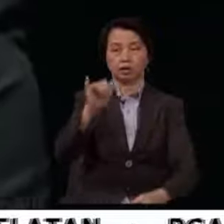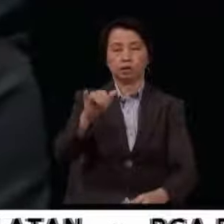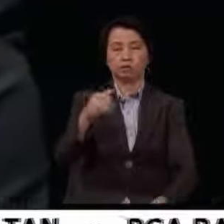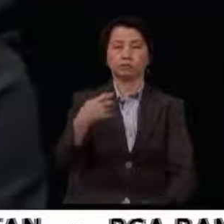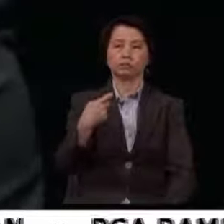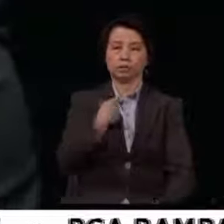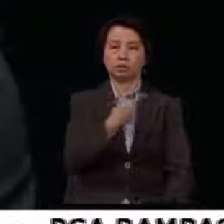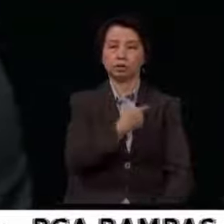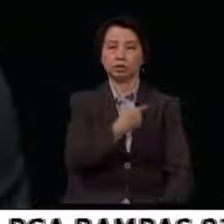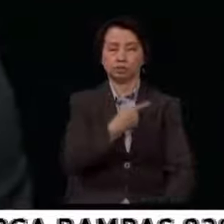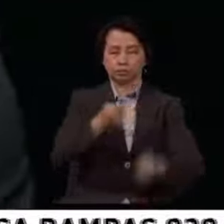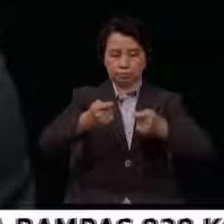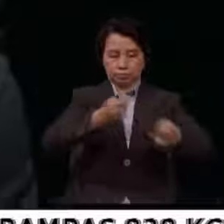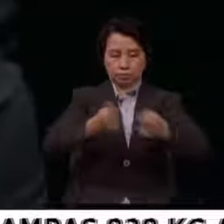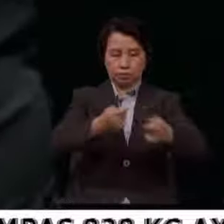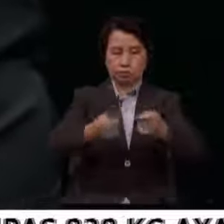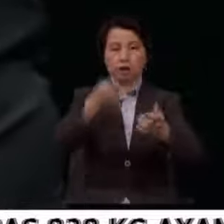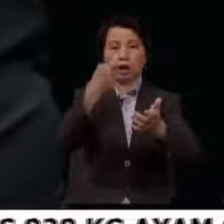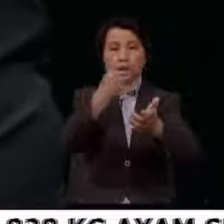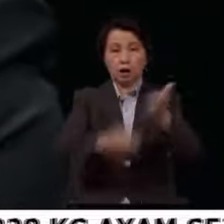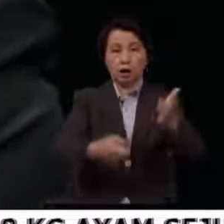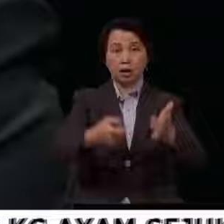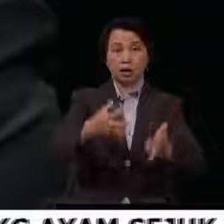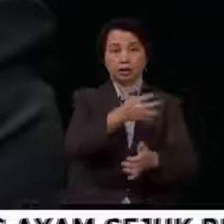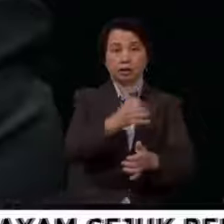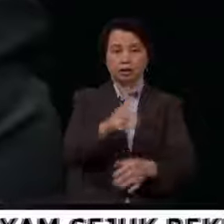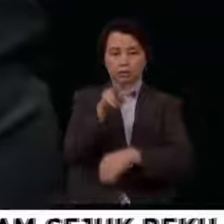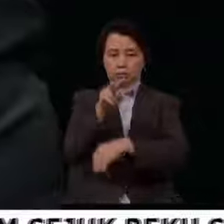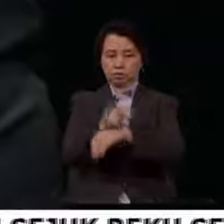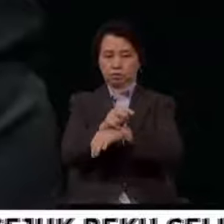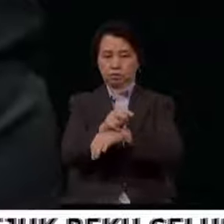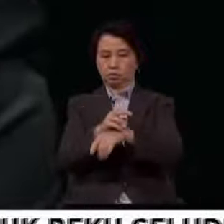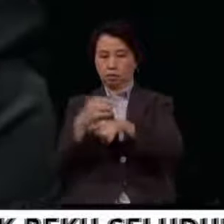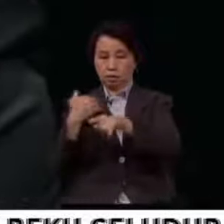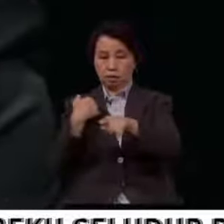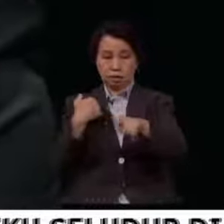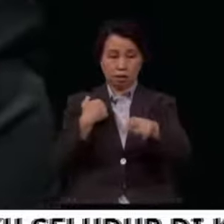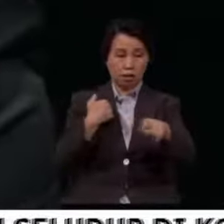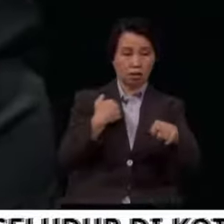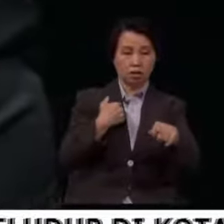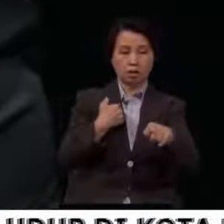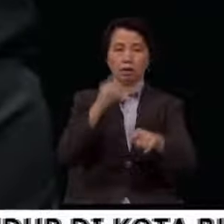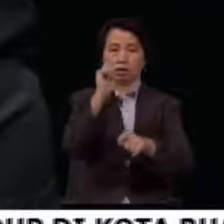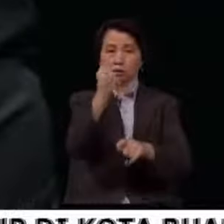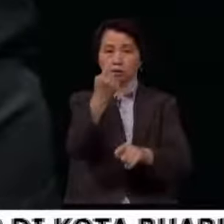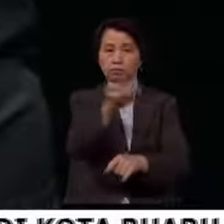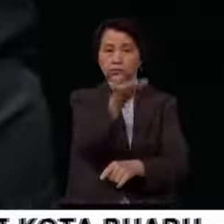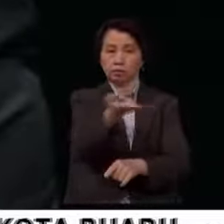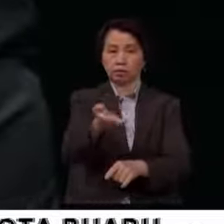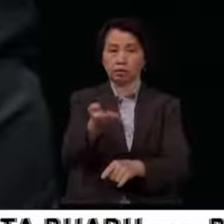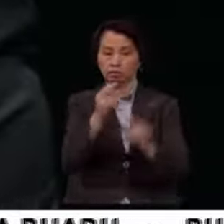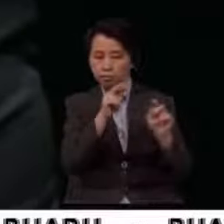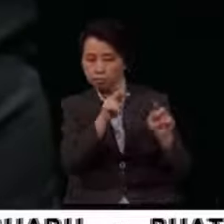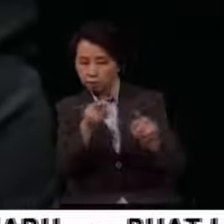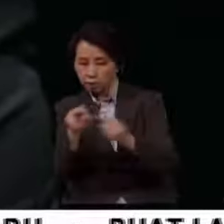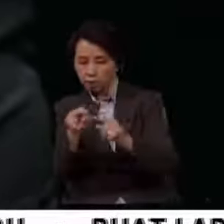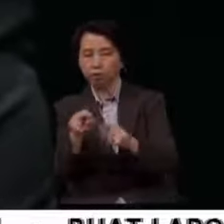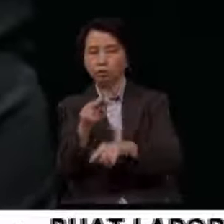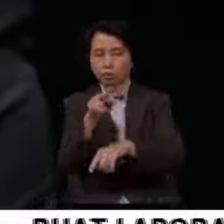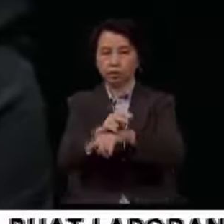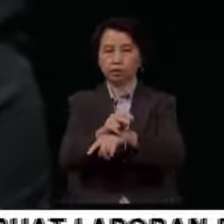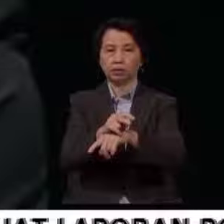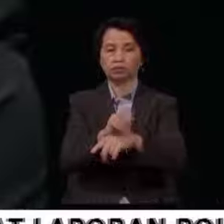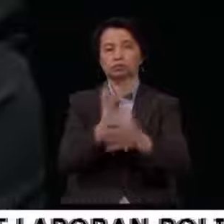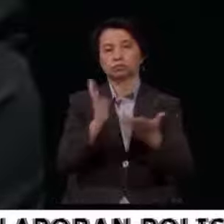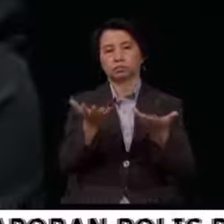seperti ternakkan sayurannya Dit yang ditanam dan ini kan hah saya beritahu oleh nelayan tuh